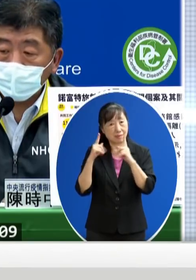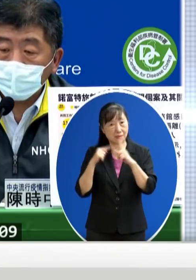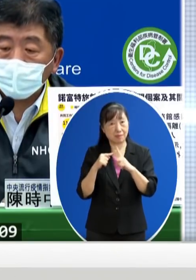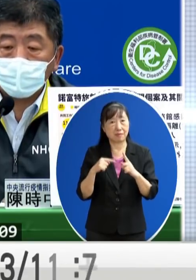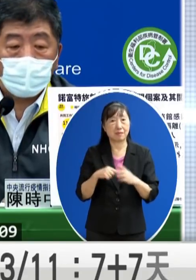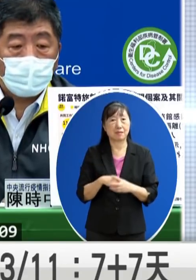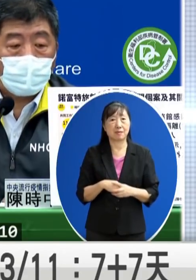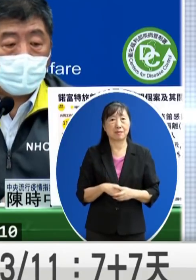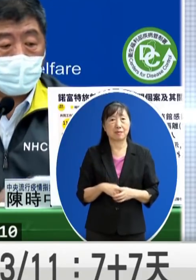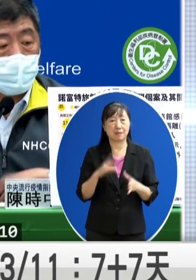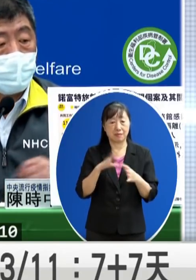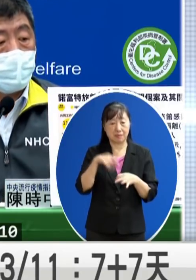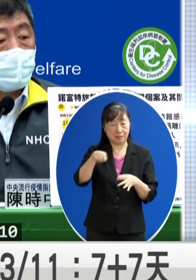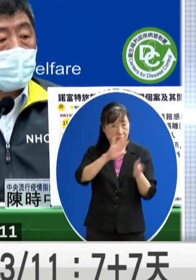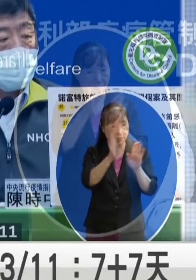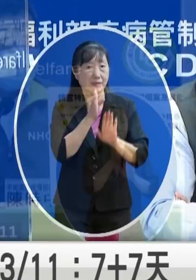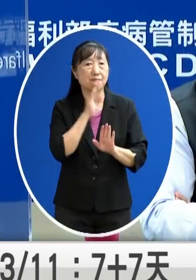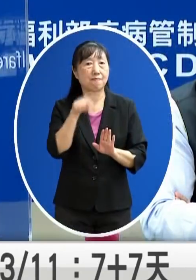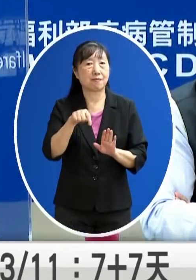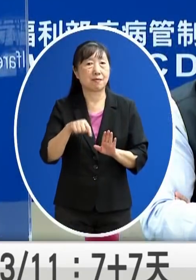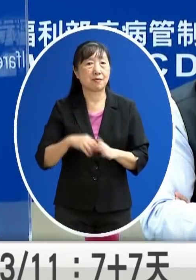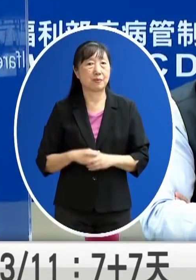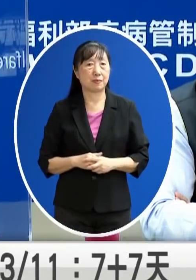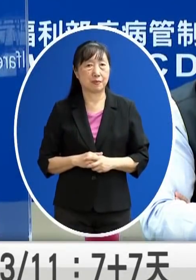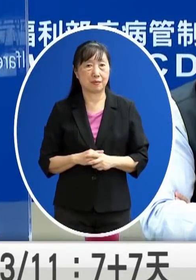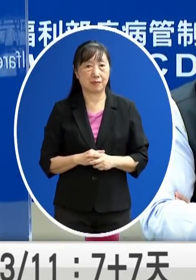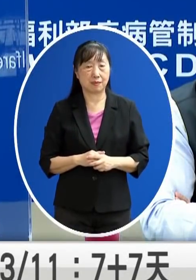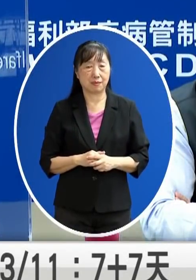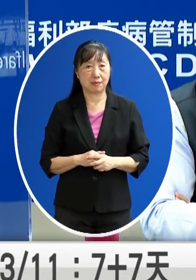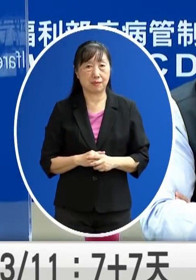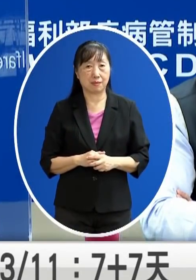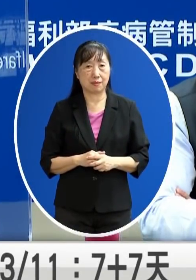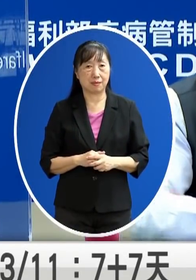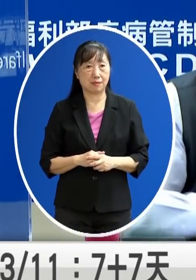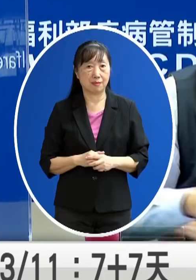案子就是这样子。好。好，